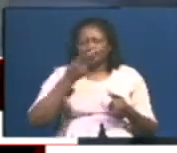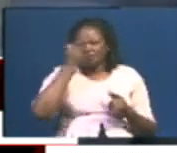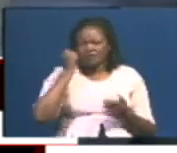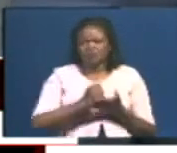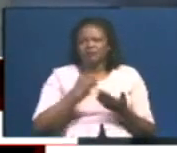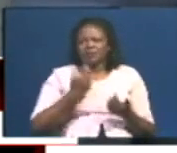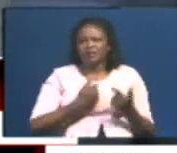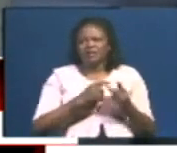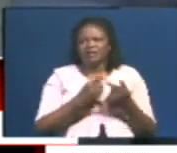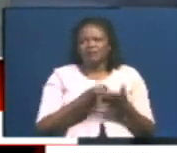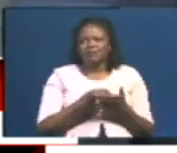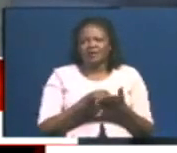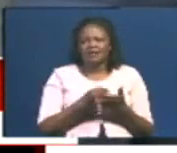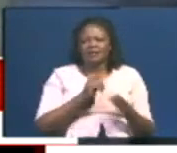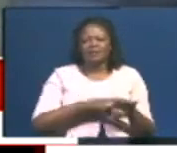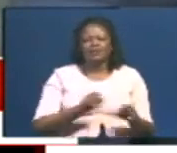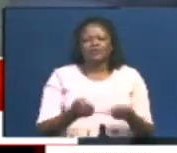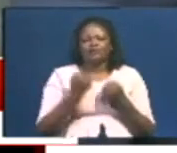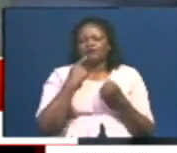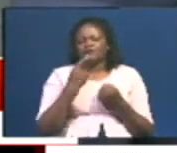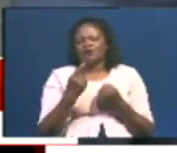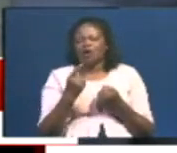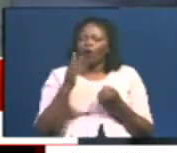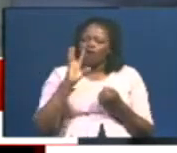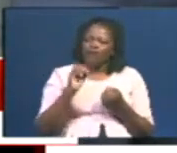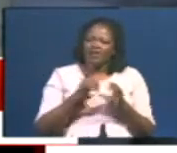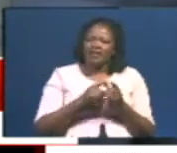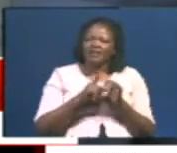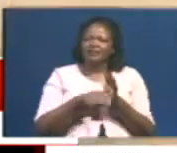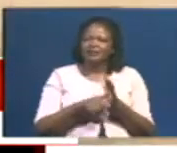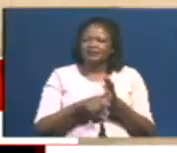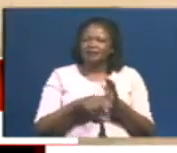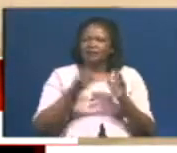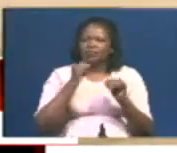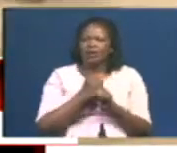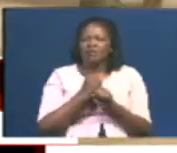Sababu hiyo pesa yako ukiweka 50 ama 100, baadaye ukienda kuninii utafanya kazi mzuri.